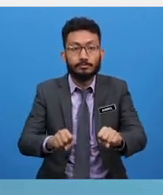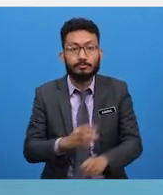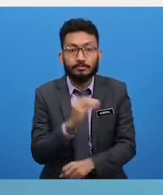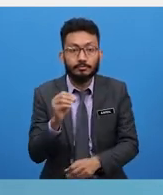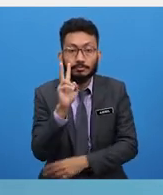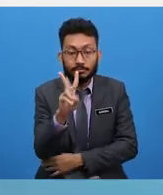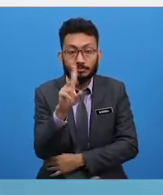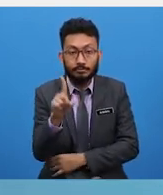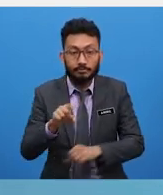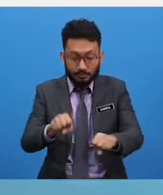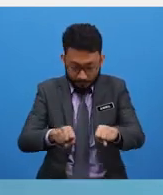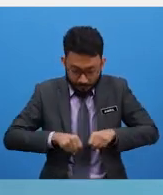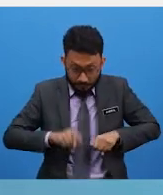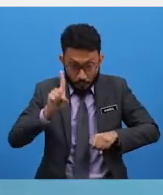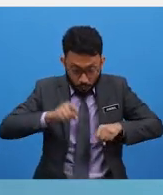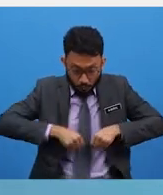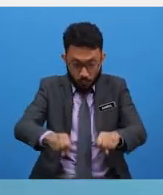kali tolakkan.